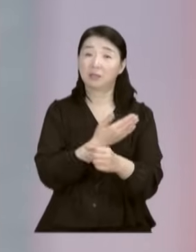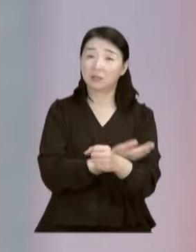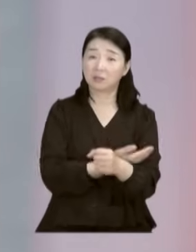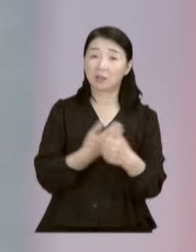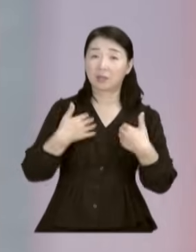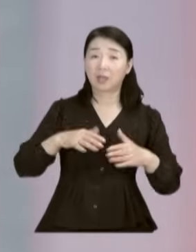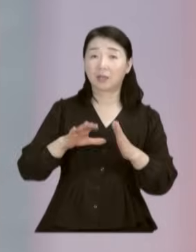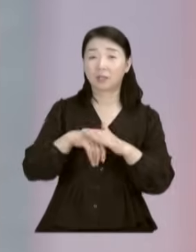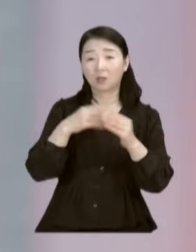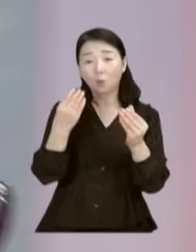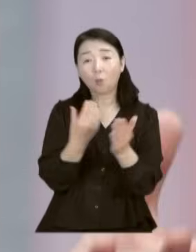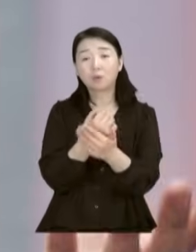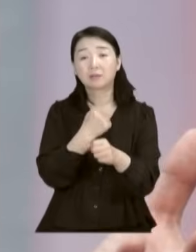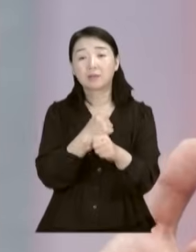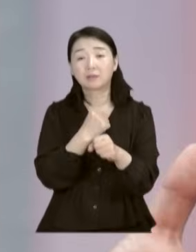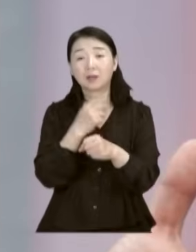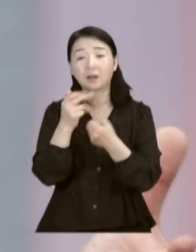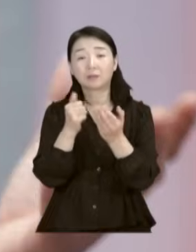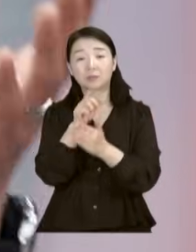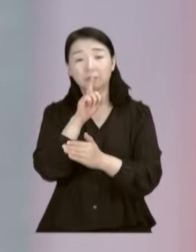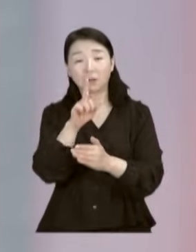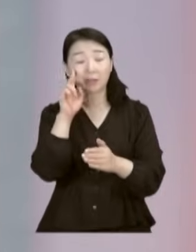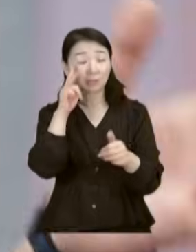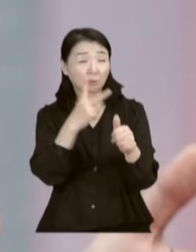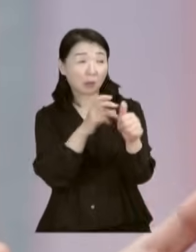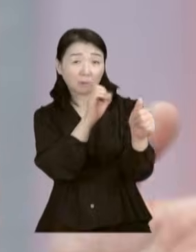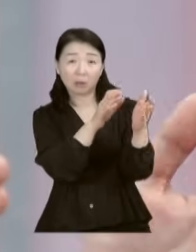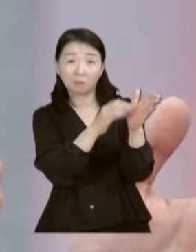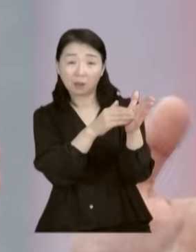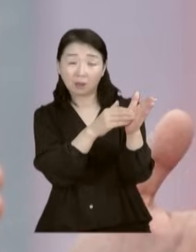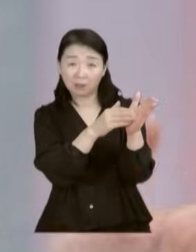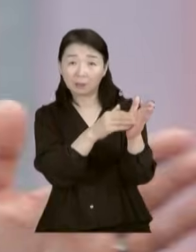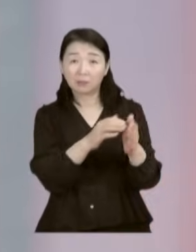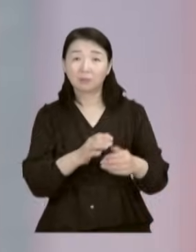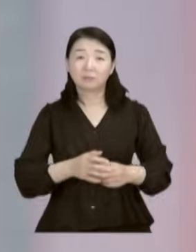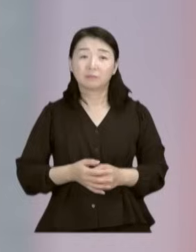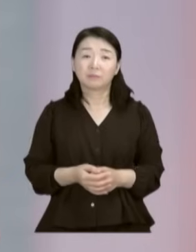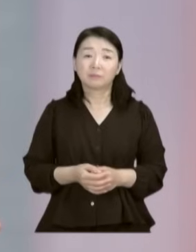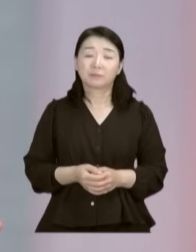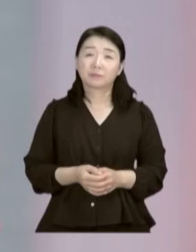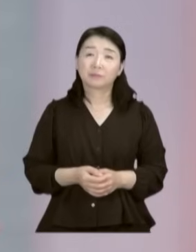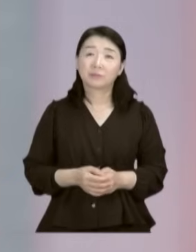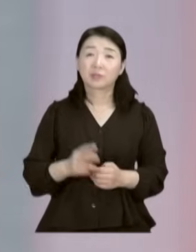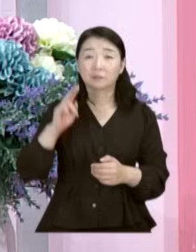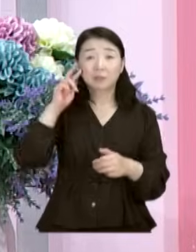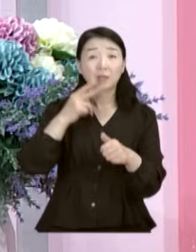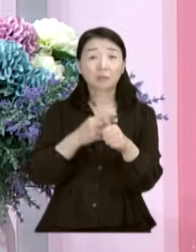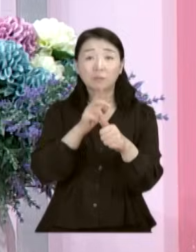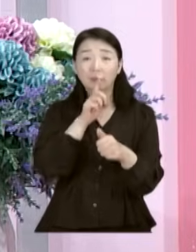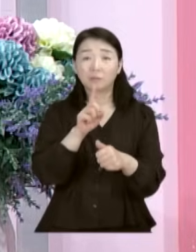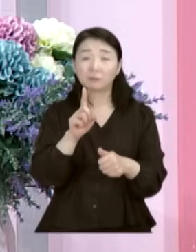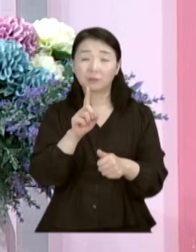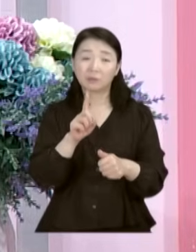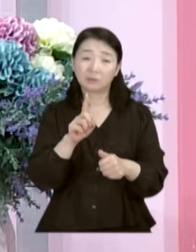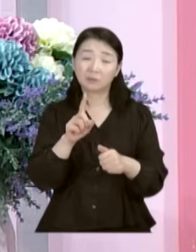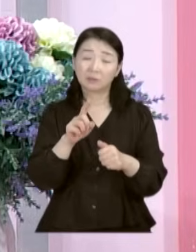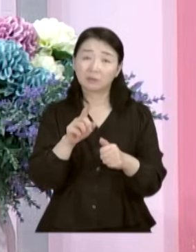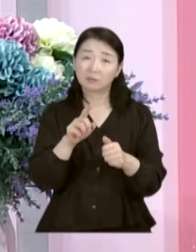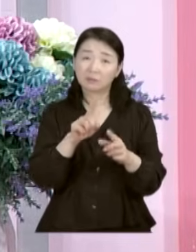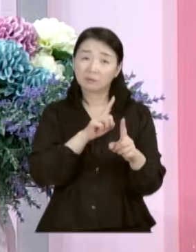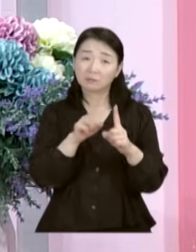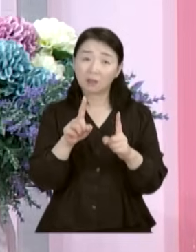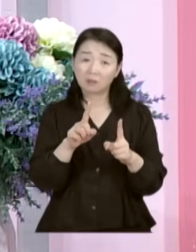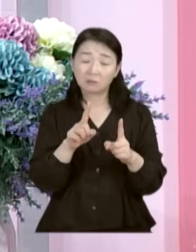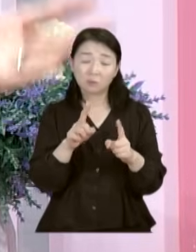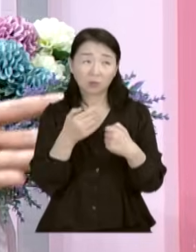조카도다이는 내 능력이 약할 때 온전해짐이라 하나님이 그 말씀을 사도 바울에게 하셨잖아요 거절하시면서 근데 사도 바울이 뭐라 그랬냐면